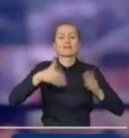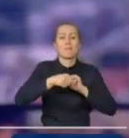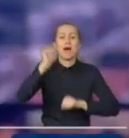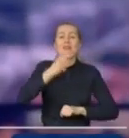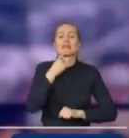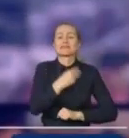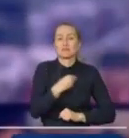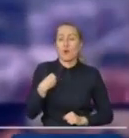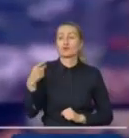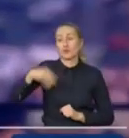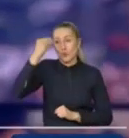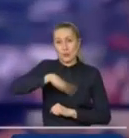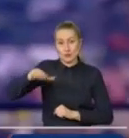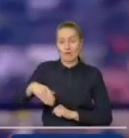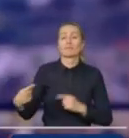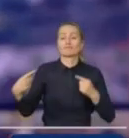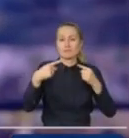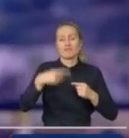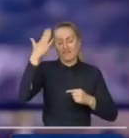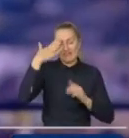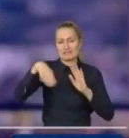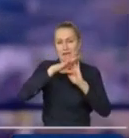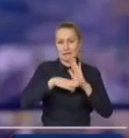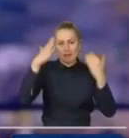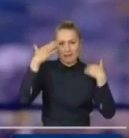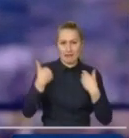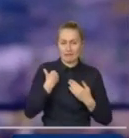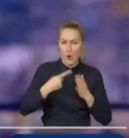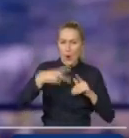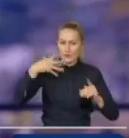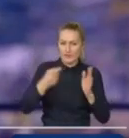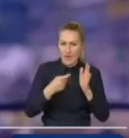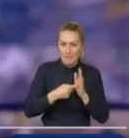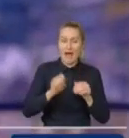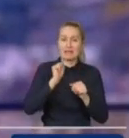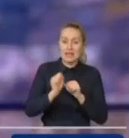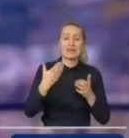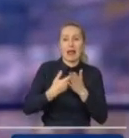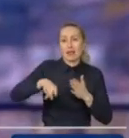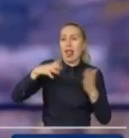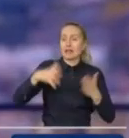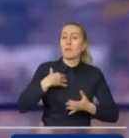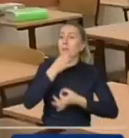do egzaminów zgodnie z zasadami reżimu sanitarnego. Większość pytanych przez nas licealistów była z egzaminu zadowolona.